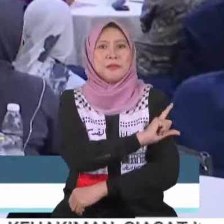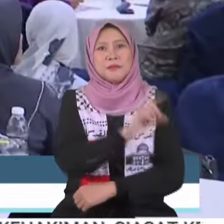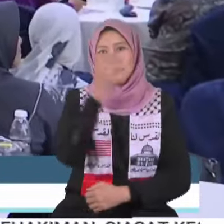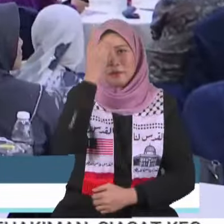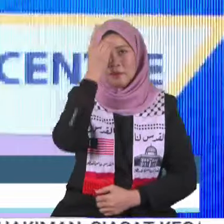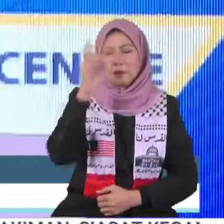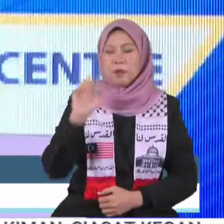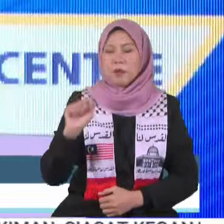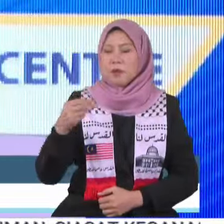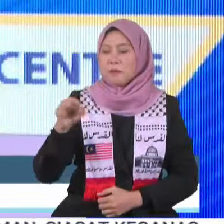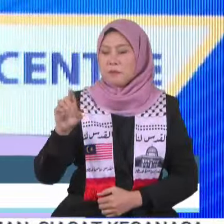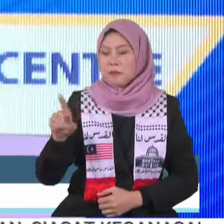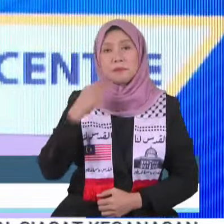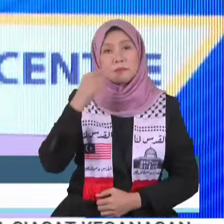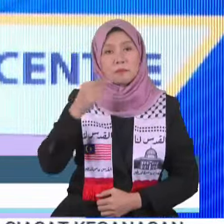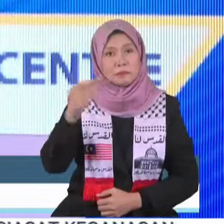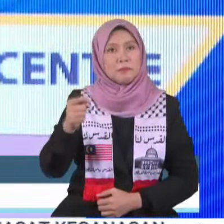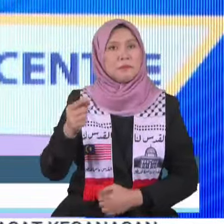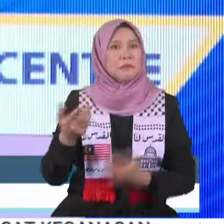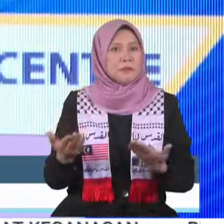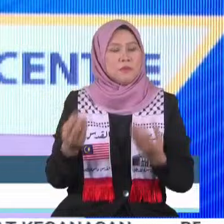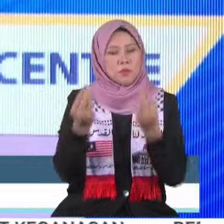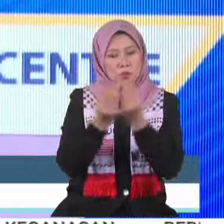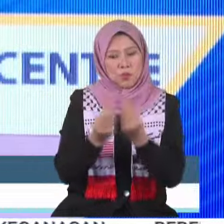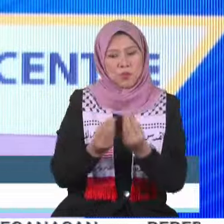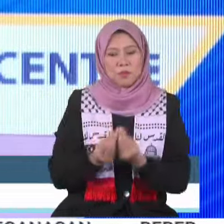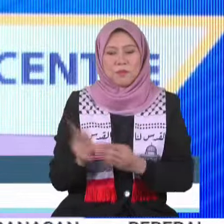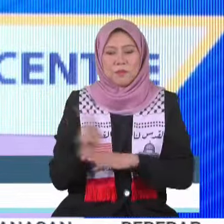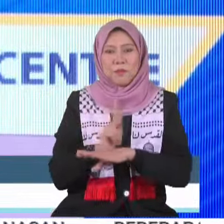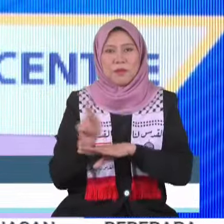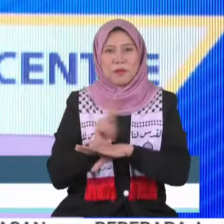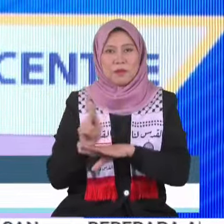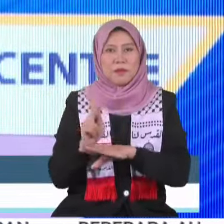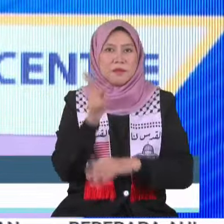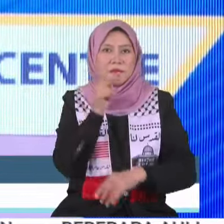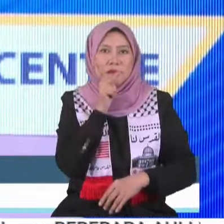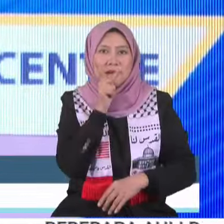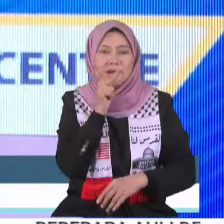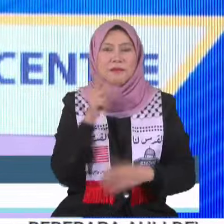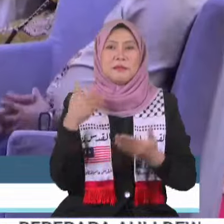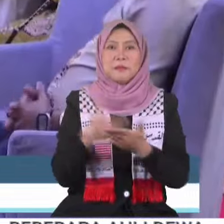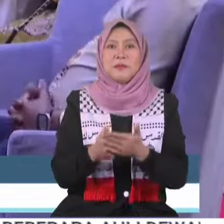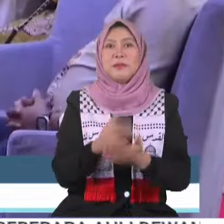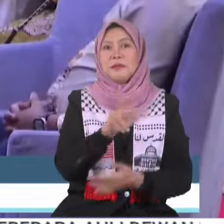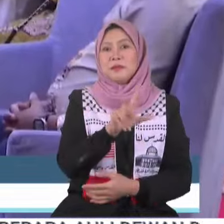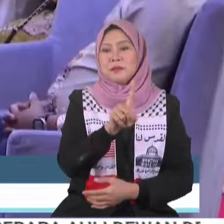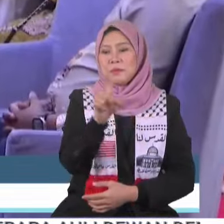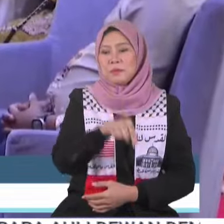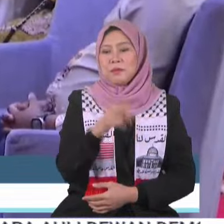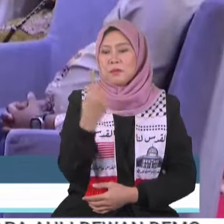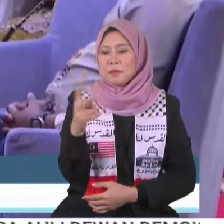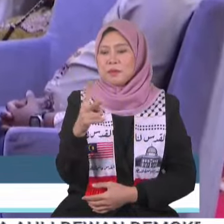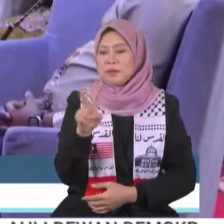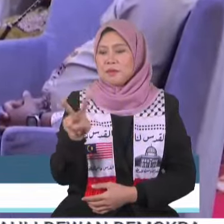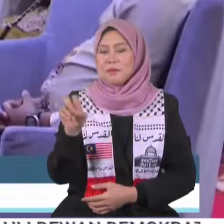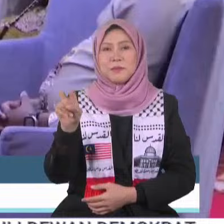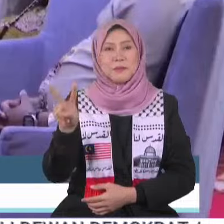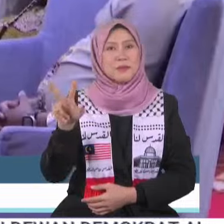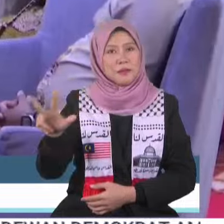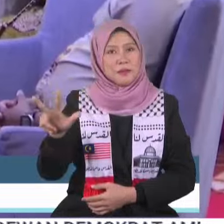Ahmad Norihan Jalal berkata, berdasarkan data statistik koperasi di Kedah, sehingga 31 Disember